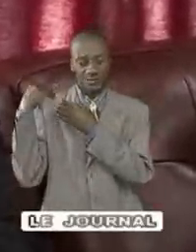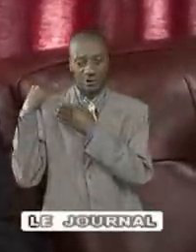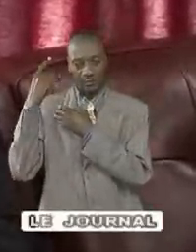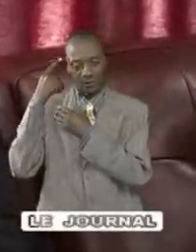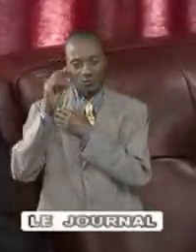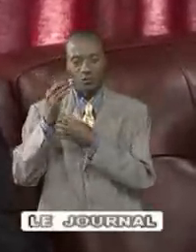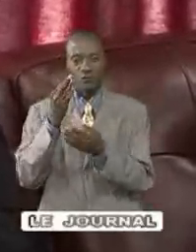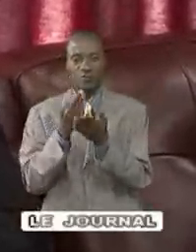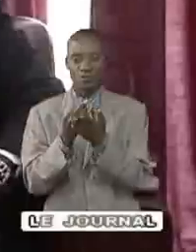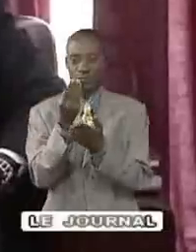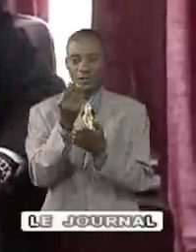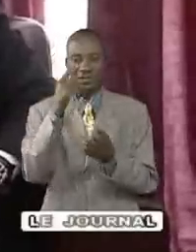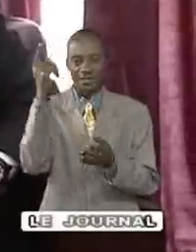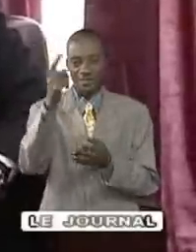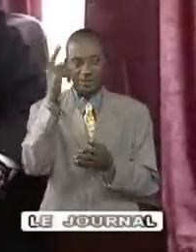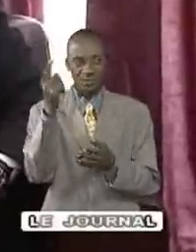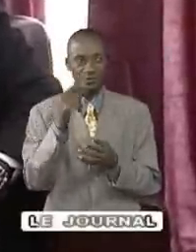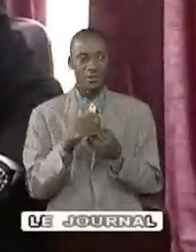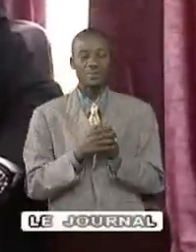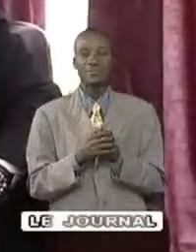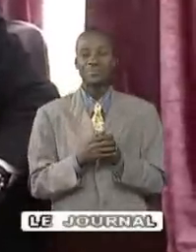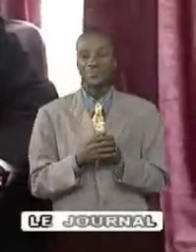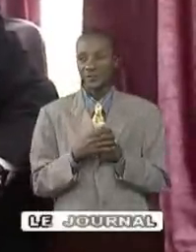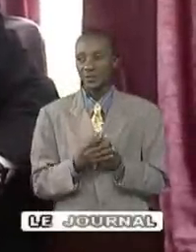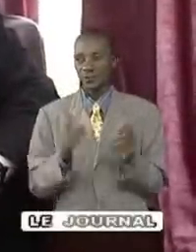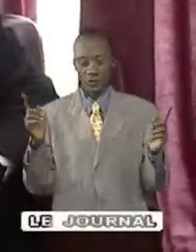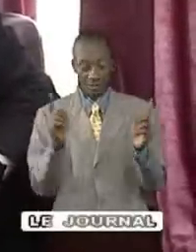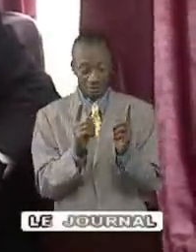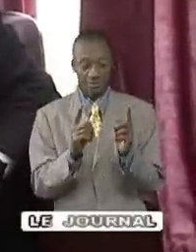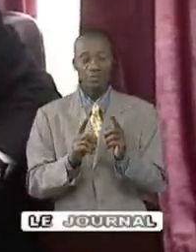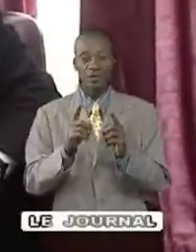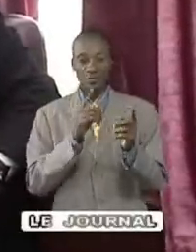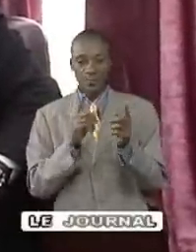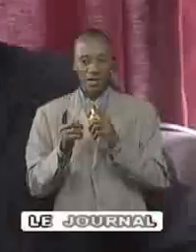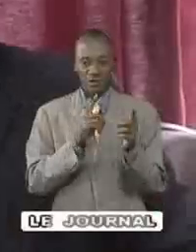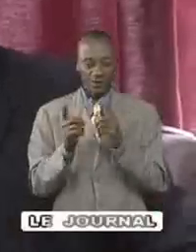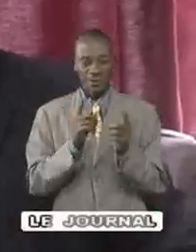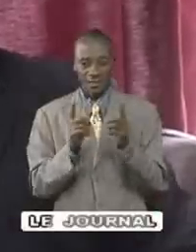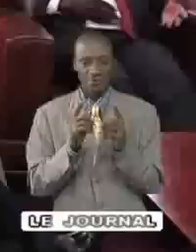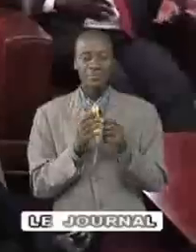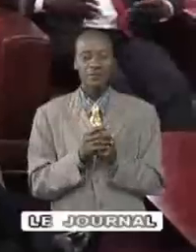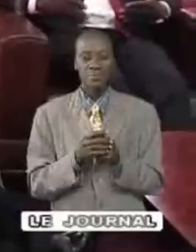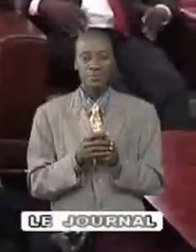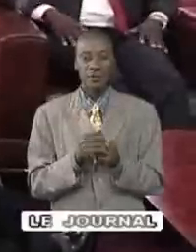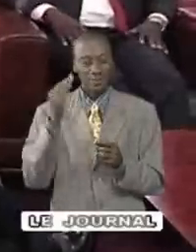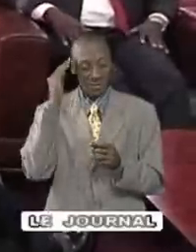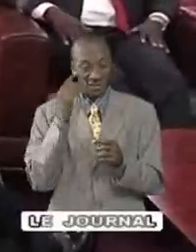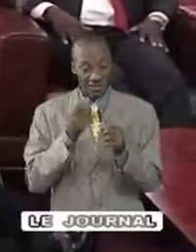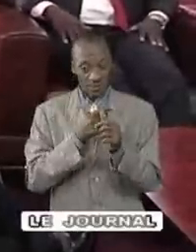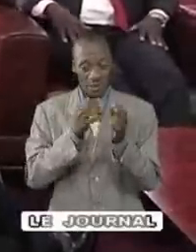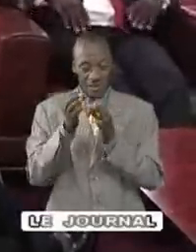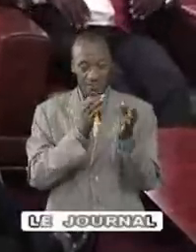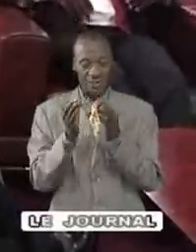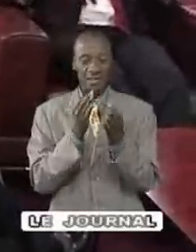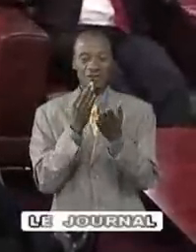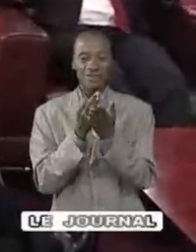Kinshasa, Oscar Melado. Patrice Kitebi Kibonvou l'a tout d'abord fait l'état des lieux des finances publiques congolaises avant